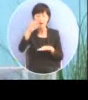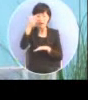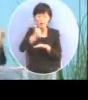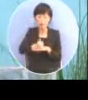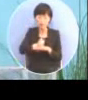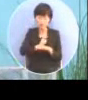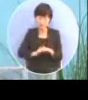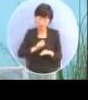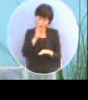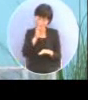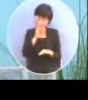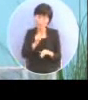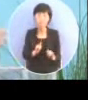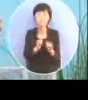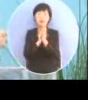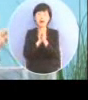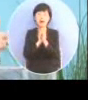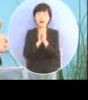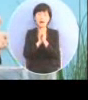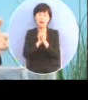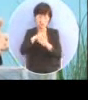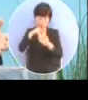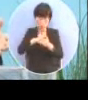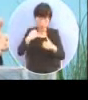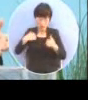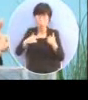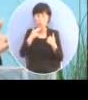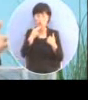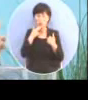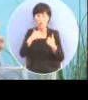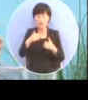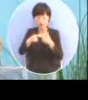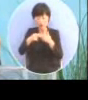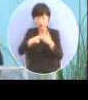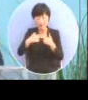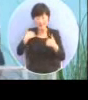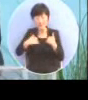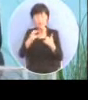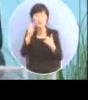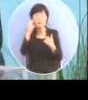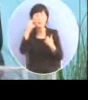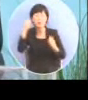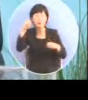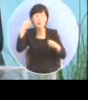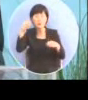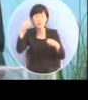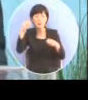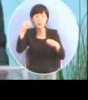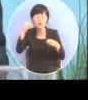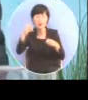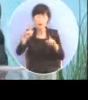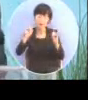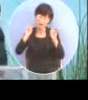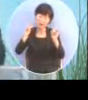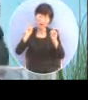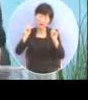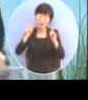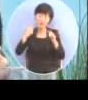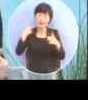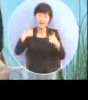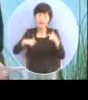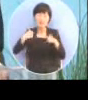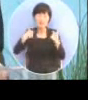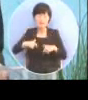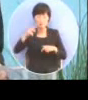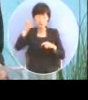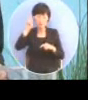khổ. 안 기쁜데 기쁜 척. Họ không vui vẻ nhưng giả bộ mình đang vui vẻ. 그래가지고 막 쾌락을 기쁨인 줄 알고 쫓아가다가 죽는 거예요. Và họ